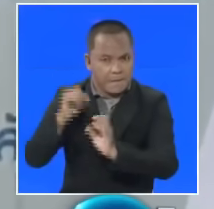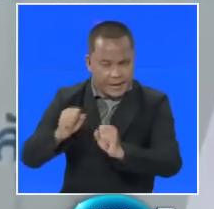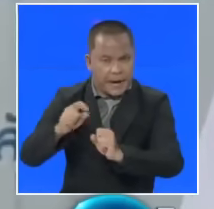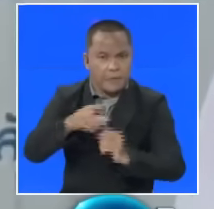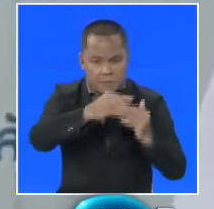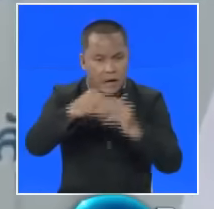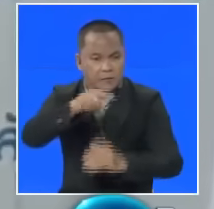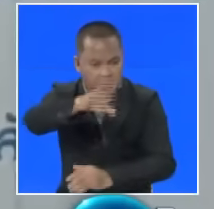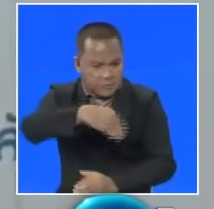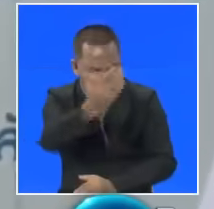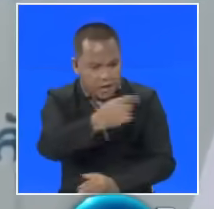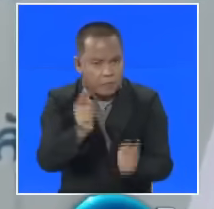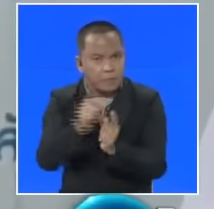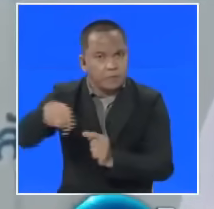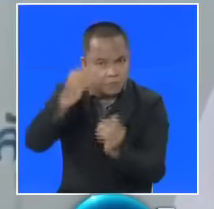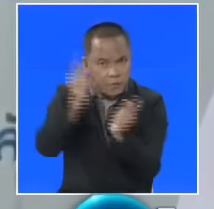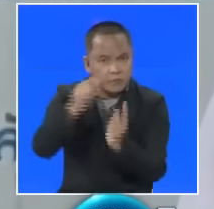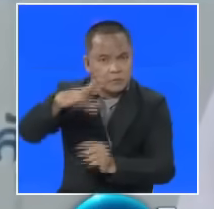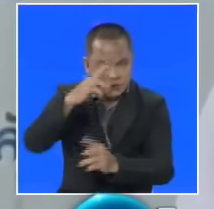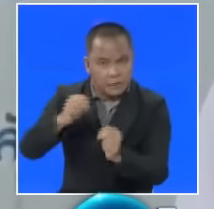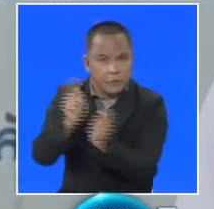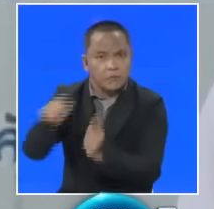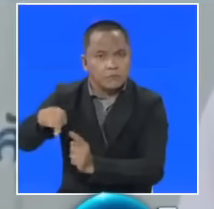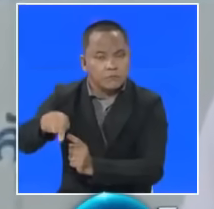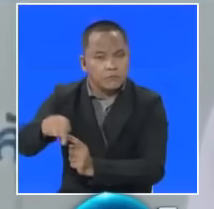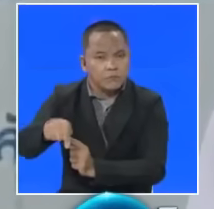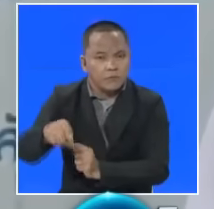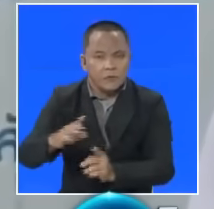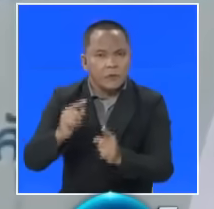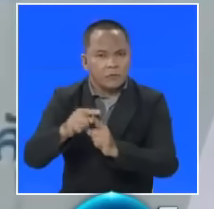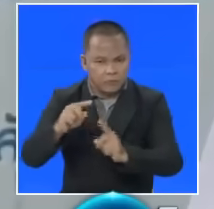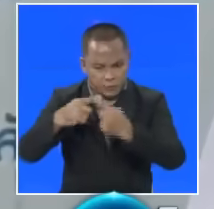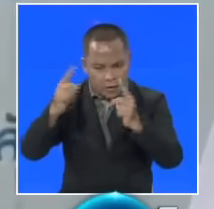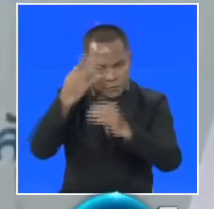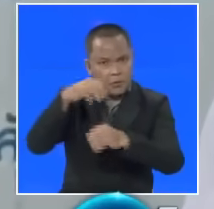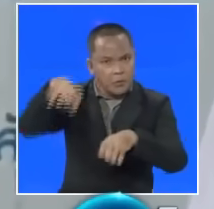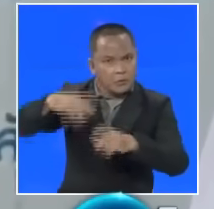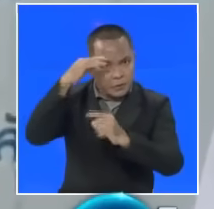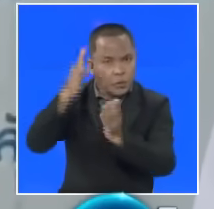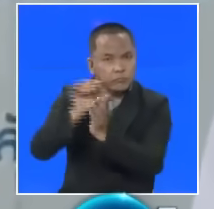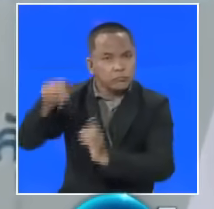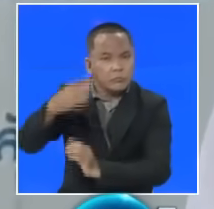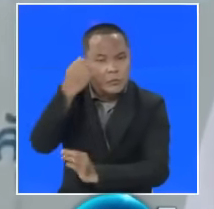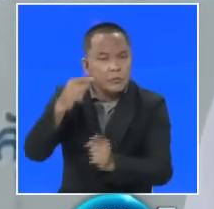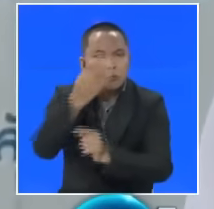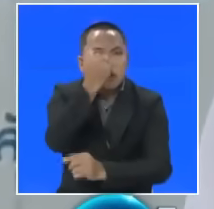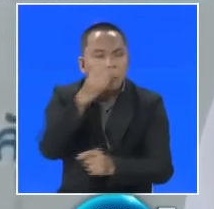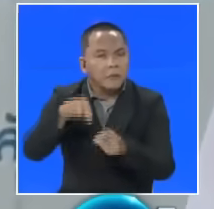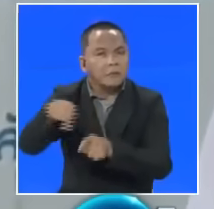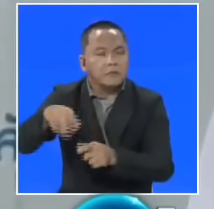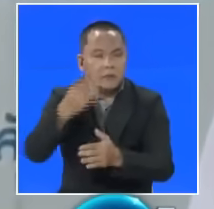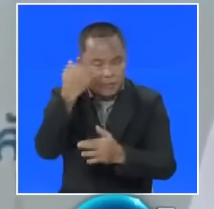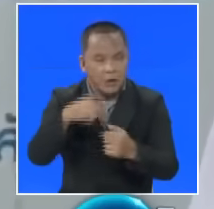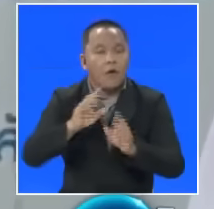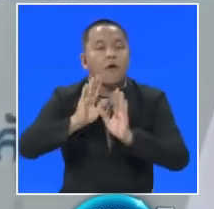ามมากเอ้ยมึงแน่จริงมึงไปเจอกูที่บางยี่ขันนัดที่บางยี่ขันมันเป็นข้อพิรุธว่าทำไมต้องนัดที่บางยี่ขันผมก็ไม่รู้นะว่าเพราะอะไรนะครับเ